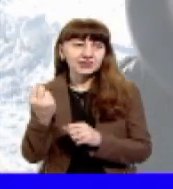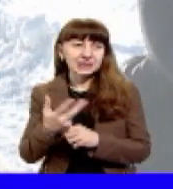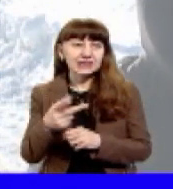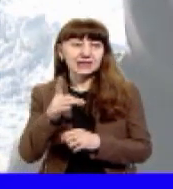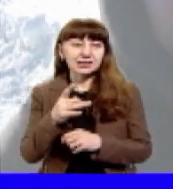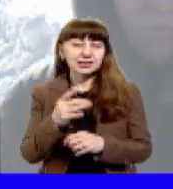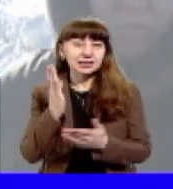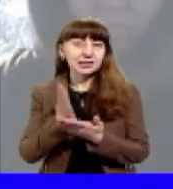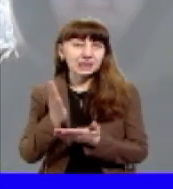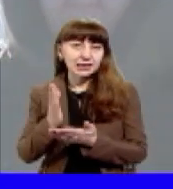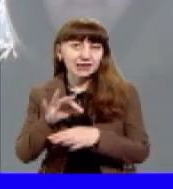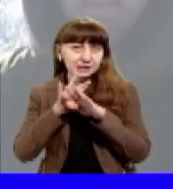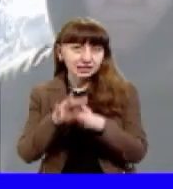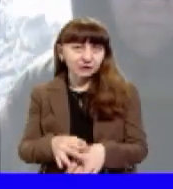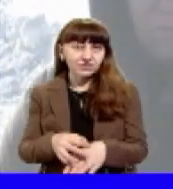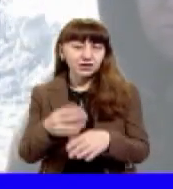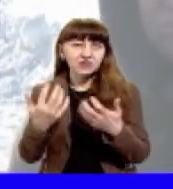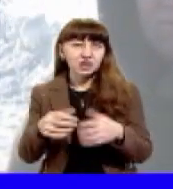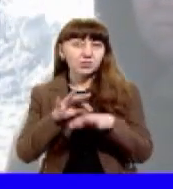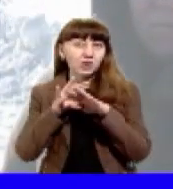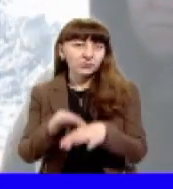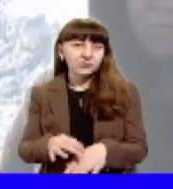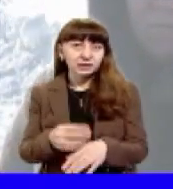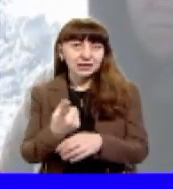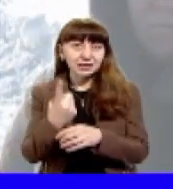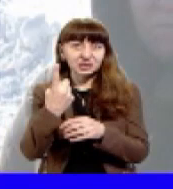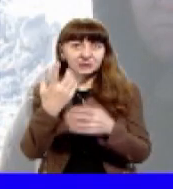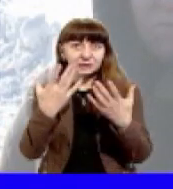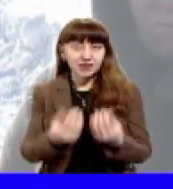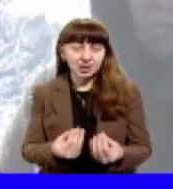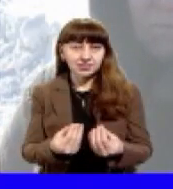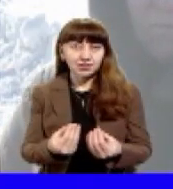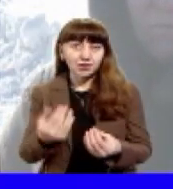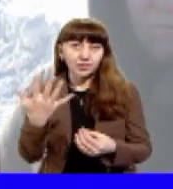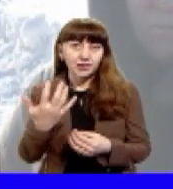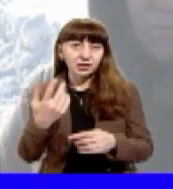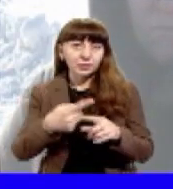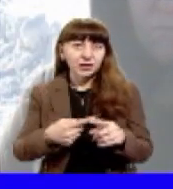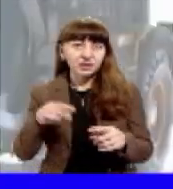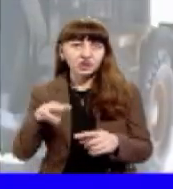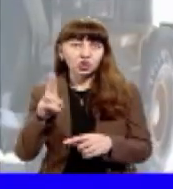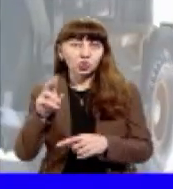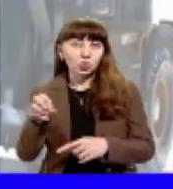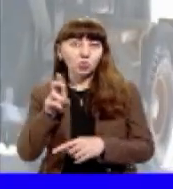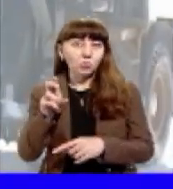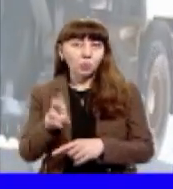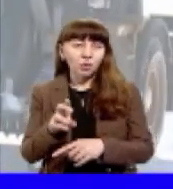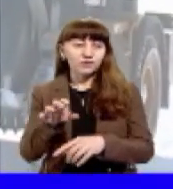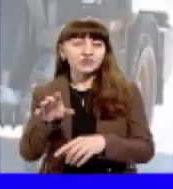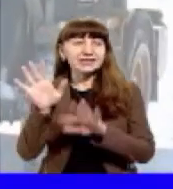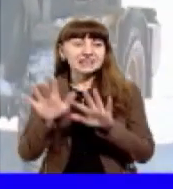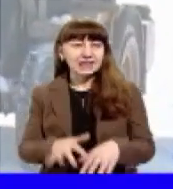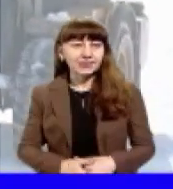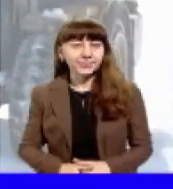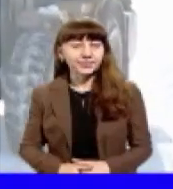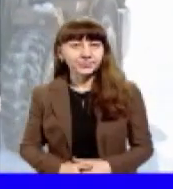рейсов. Вывезено около, ну, где-то в среднем за вот этот день вывезено около 5500 кубов. Снег вывозят не только